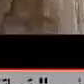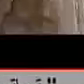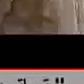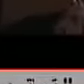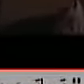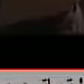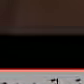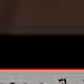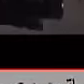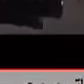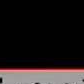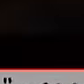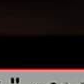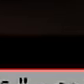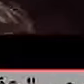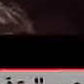شريف مجنون.